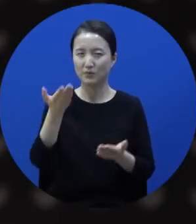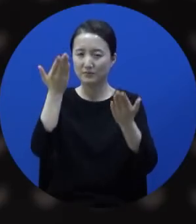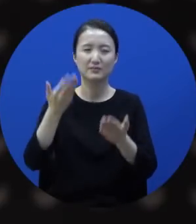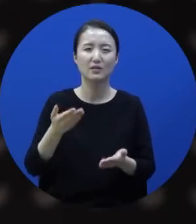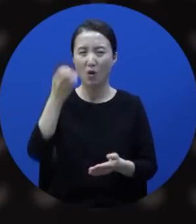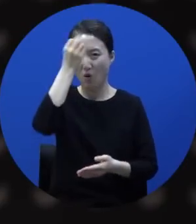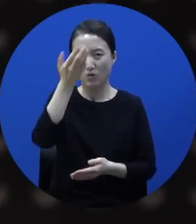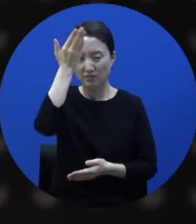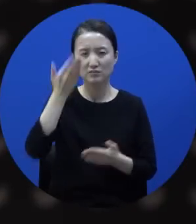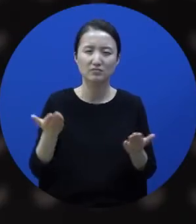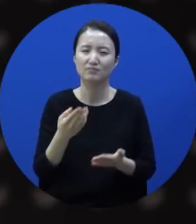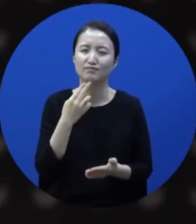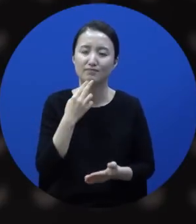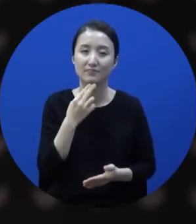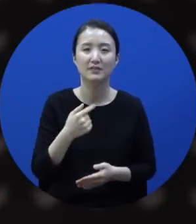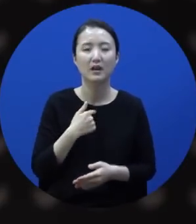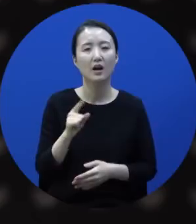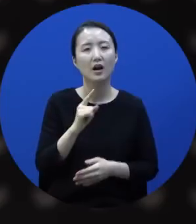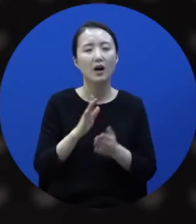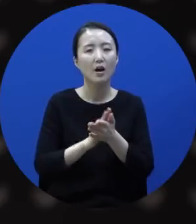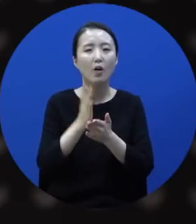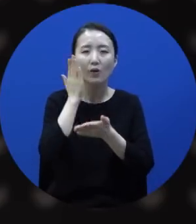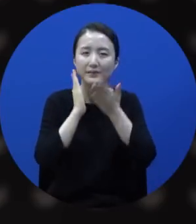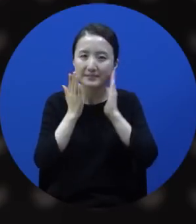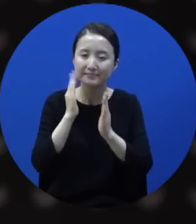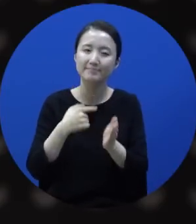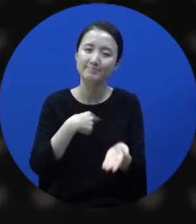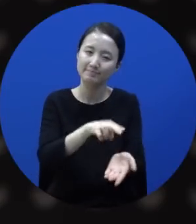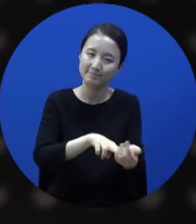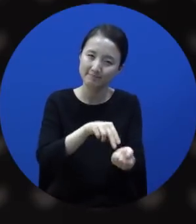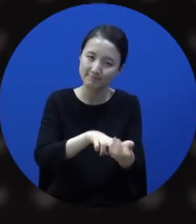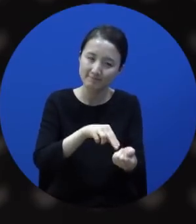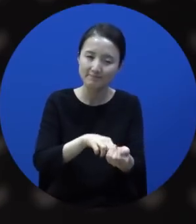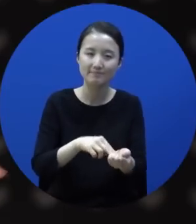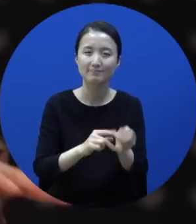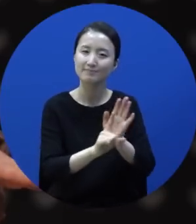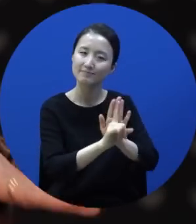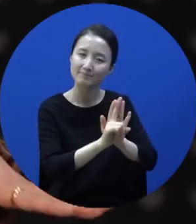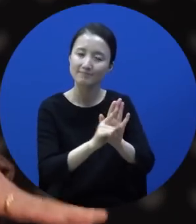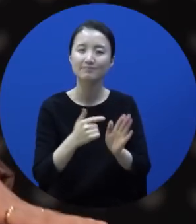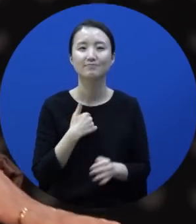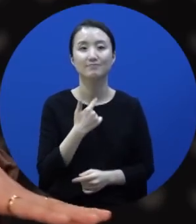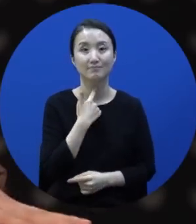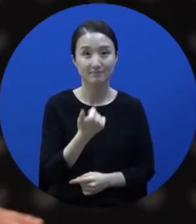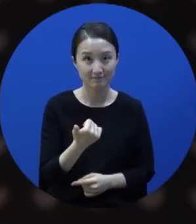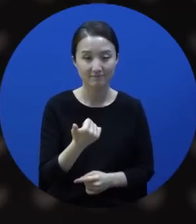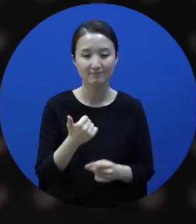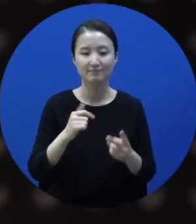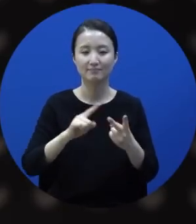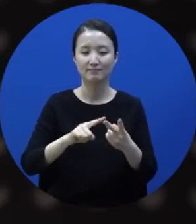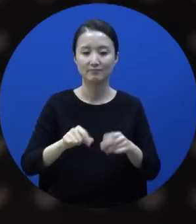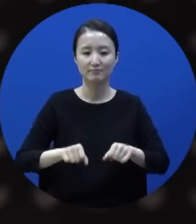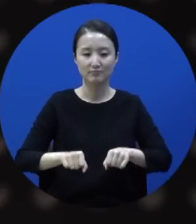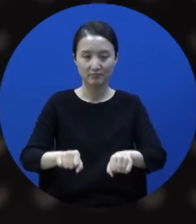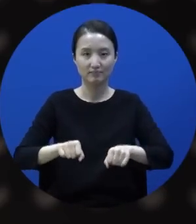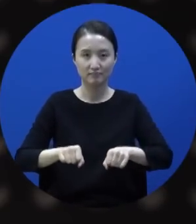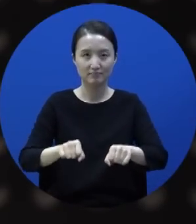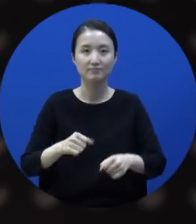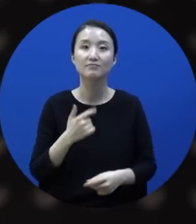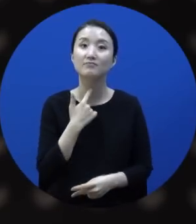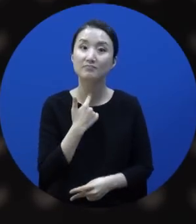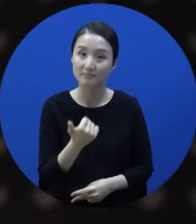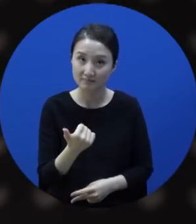화장품 판매원도 했었고요. 네. 그리고 우리가 뭐 이렇게 청소하는 일.